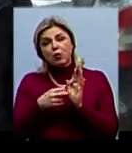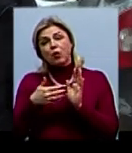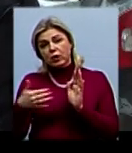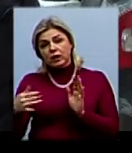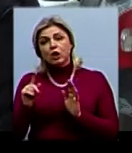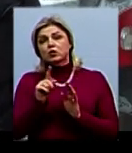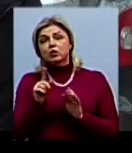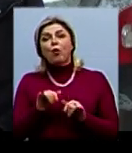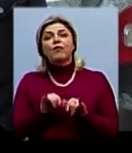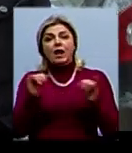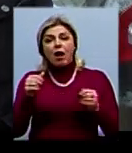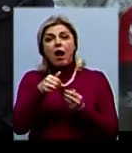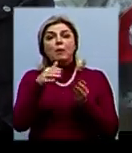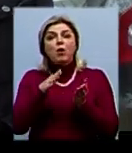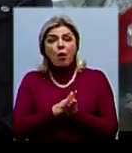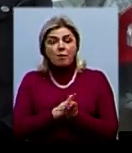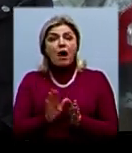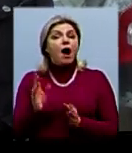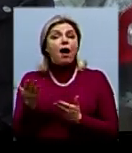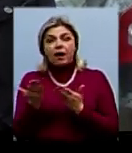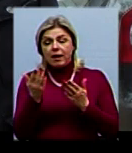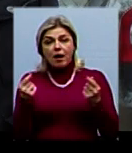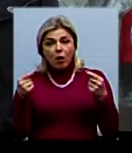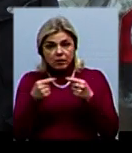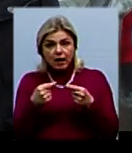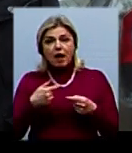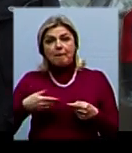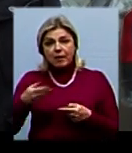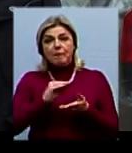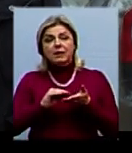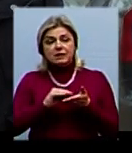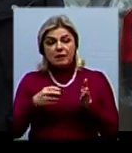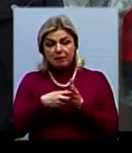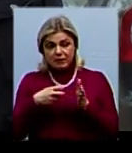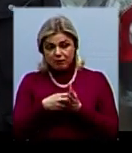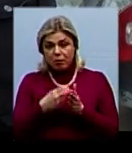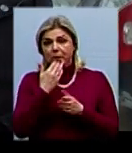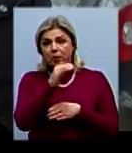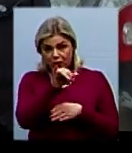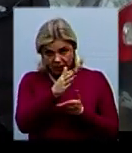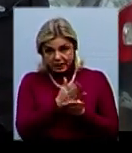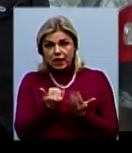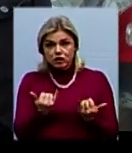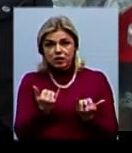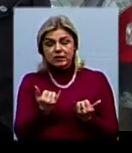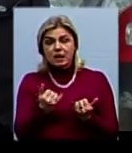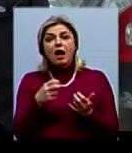що увеличились об'єми. Які конкретно об'єми ми писали письмо, у вас є це до цього?